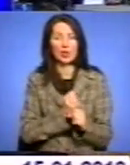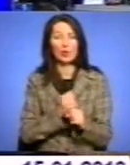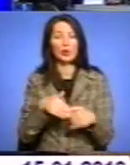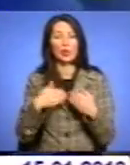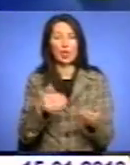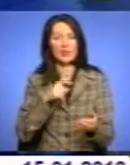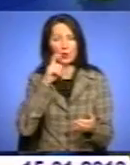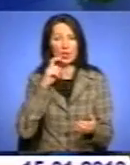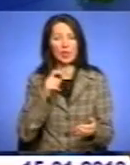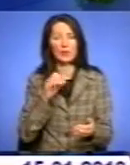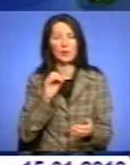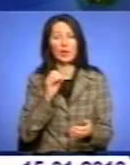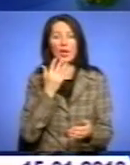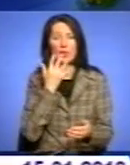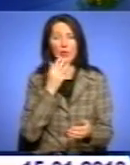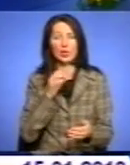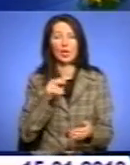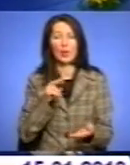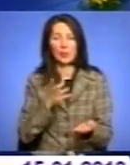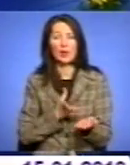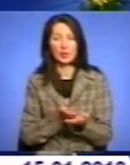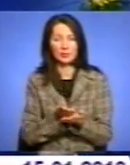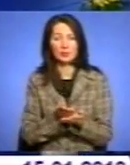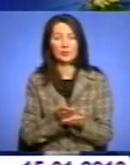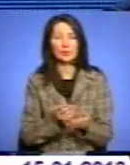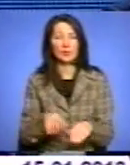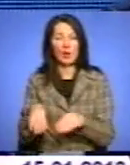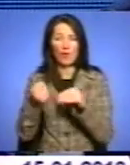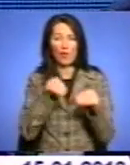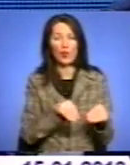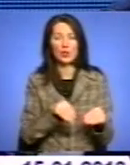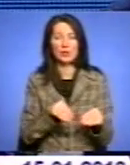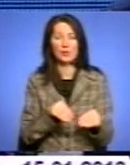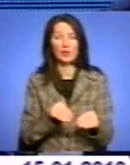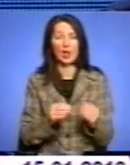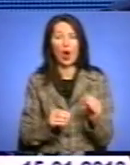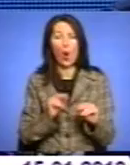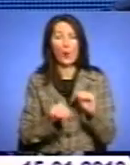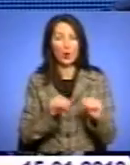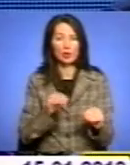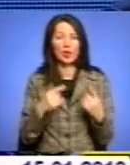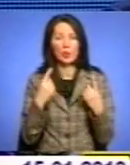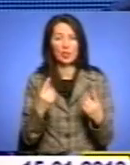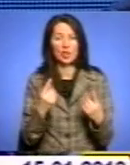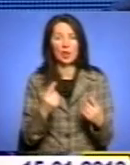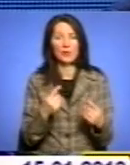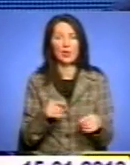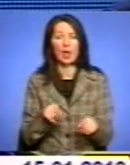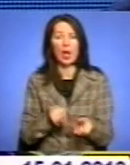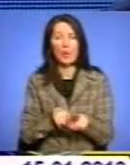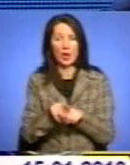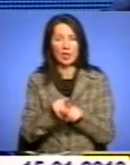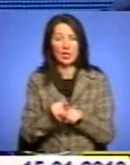на ввоз технологій, на ввоз обладнання у нас великі. И параллельно у нас с вами завоз